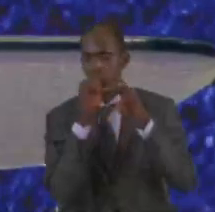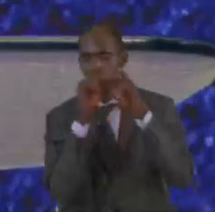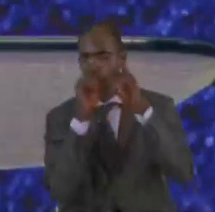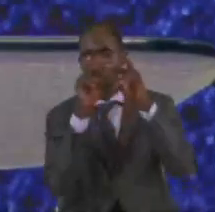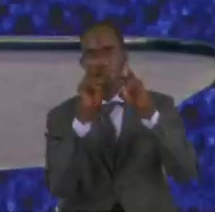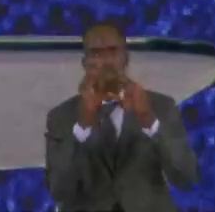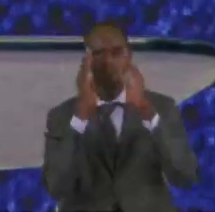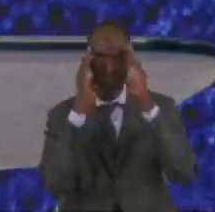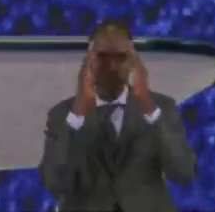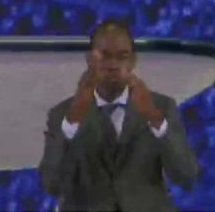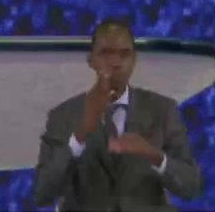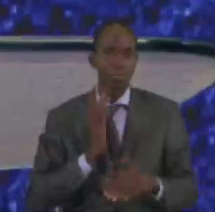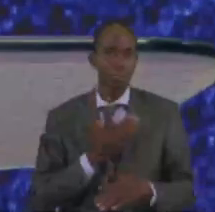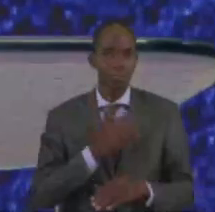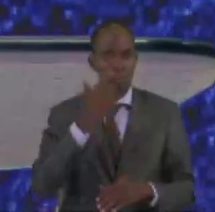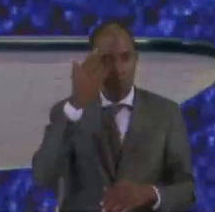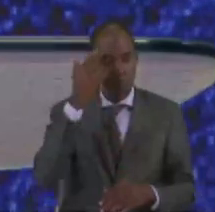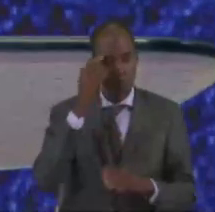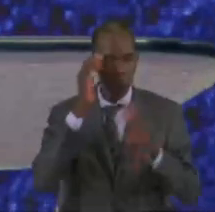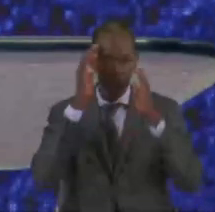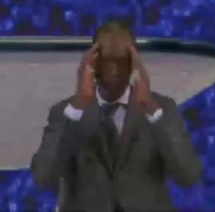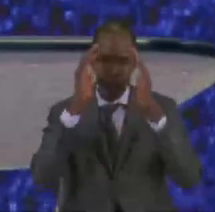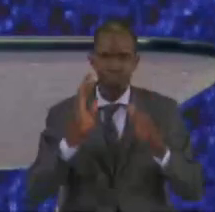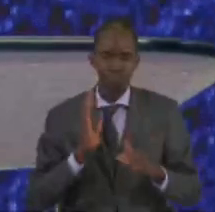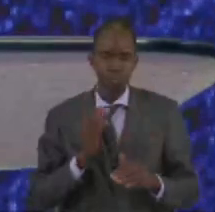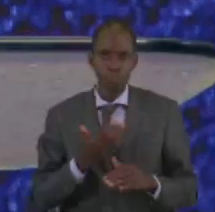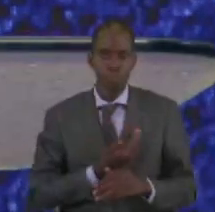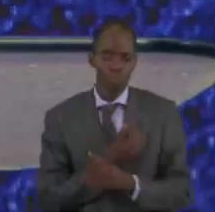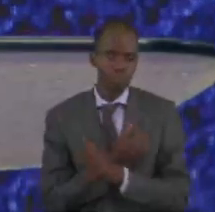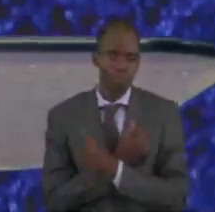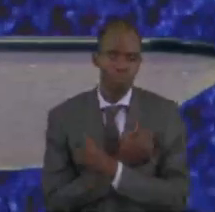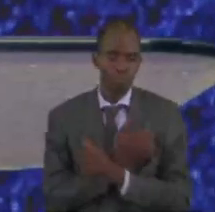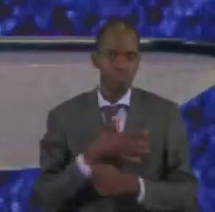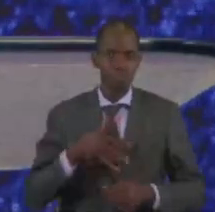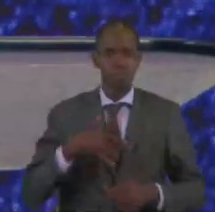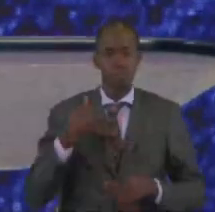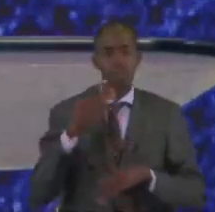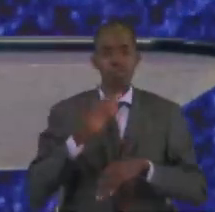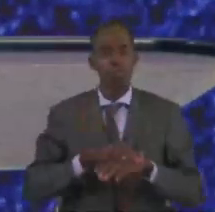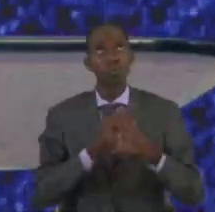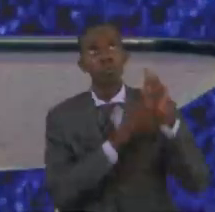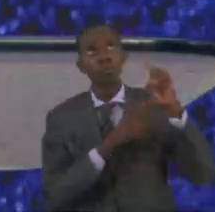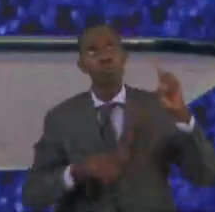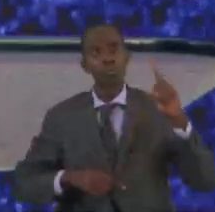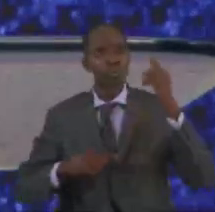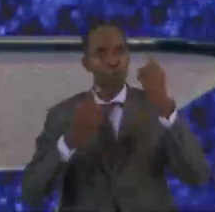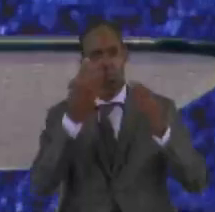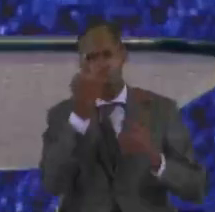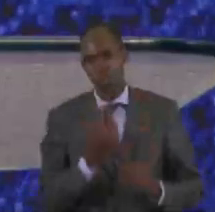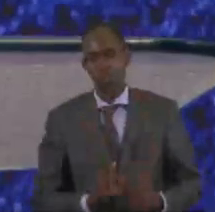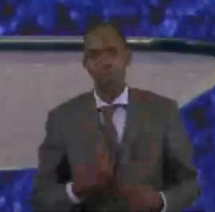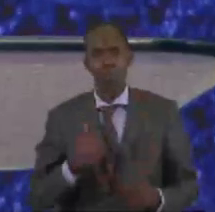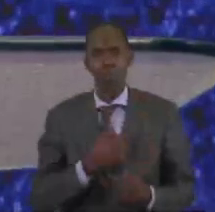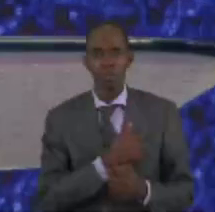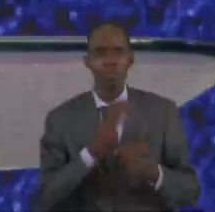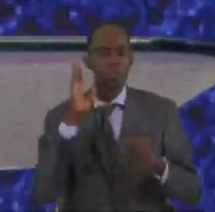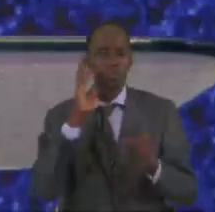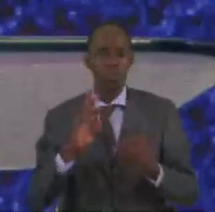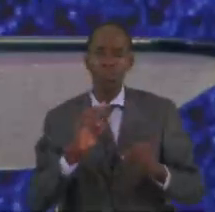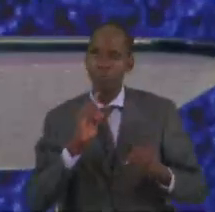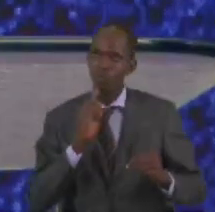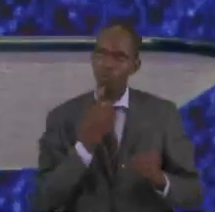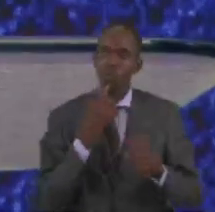regard, nous fixons nos regards, notre pensée, notre affection sur le Seigneur et sur lui seul. Nous nous dévouons